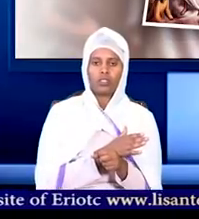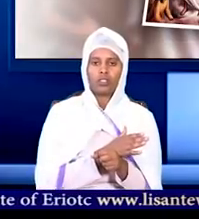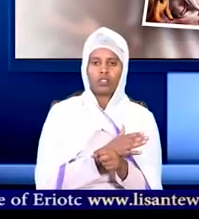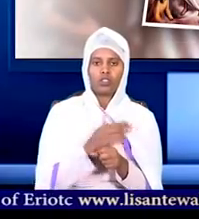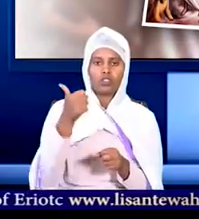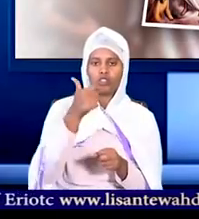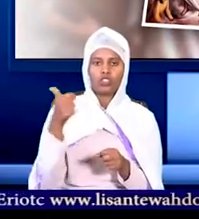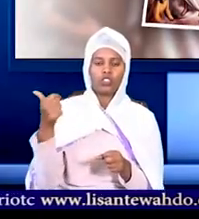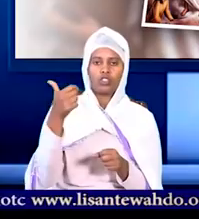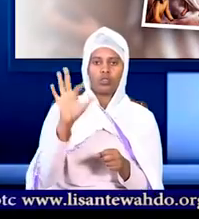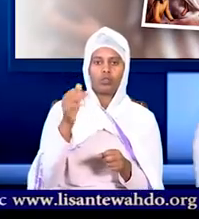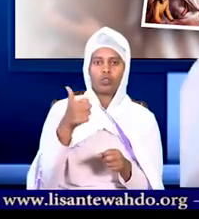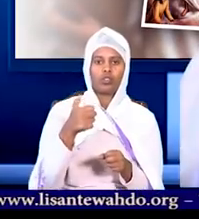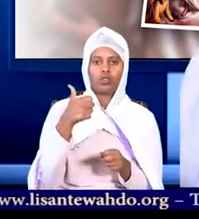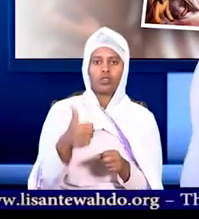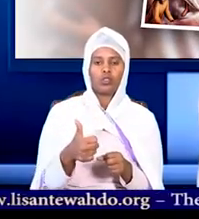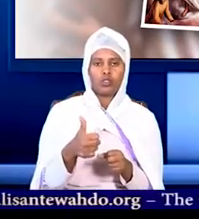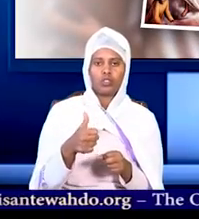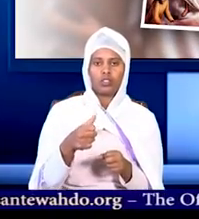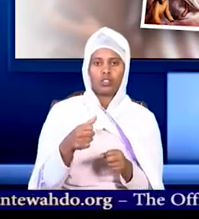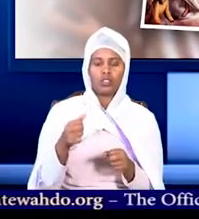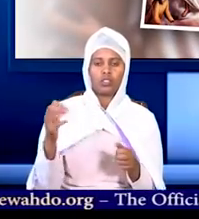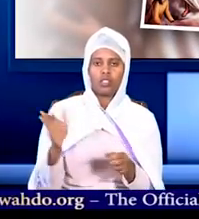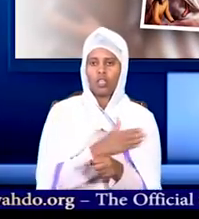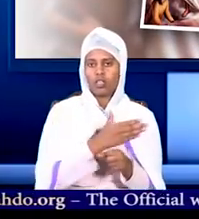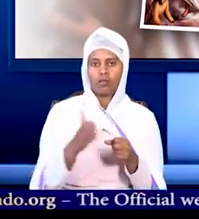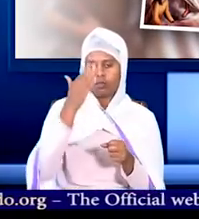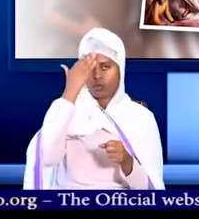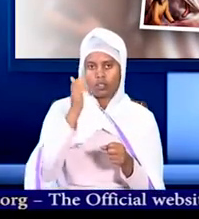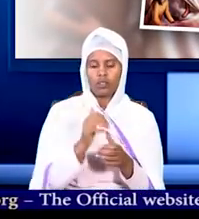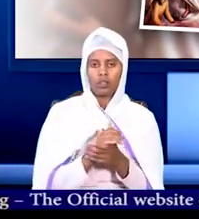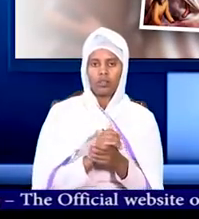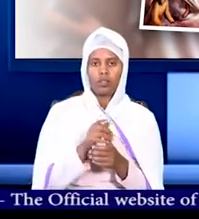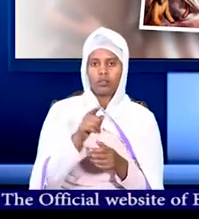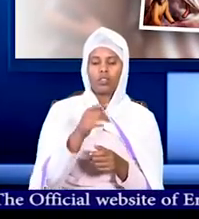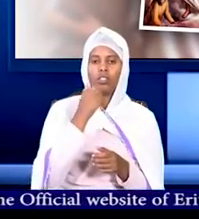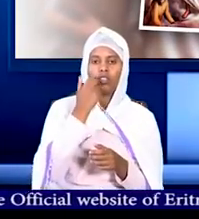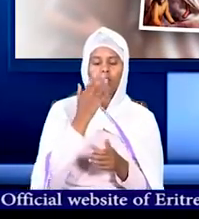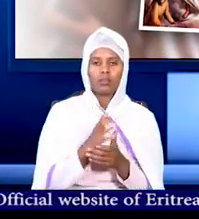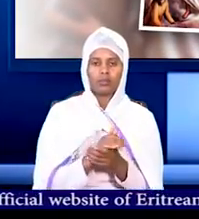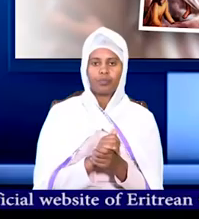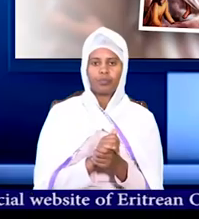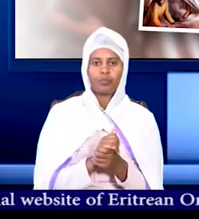كصفعون كغرفون شدشتا شين شدشتا ميتن سسان شدشتا مغرف تخركب كاله